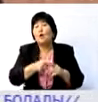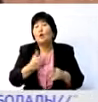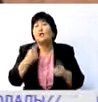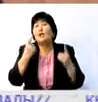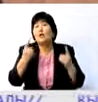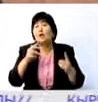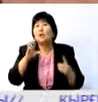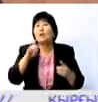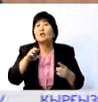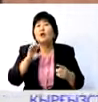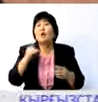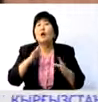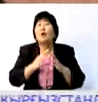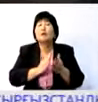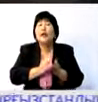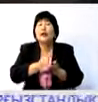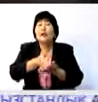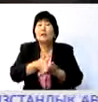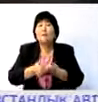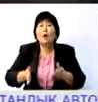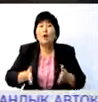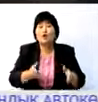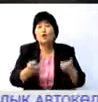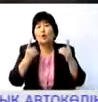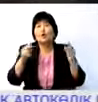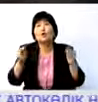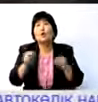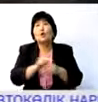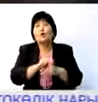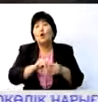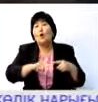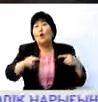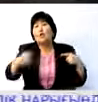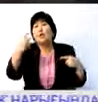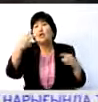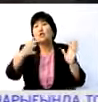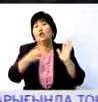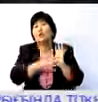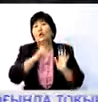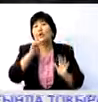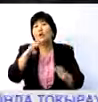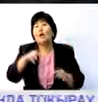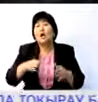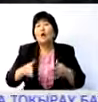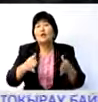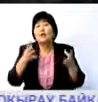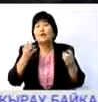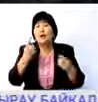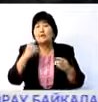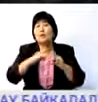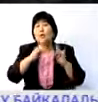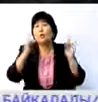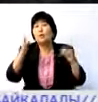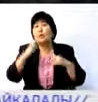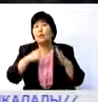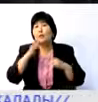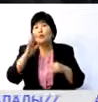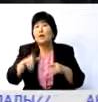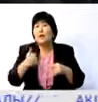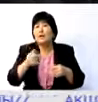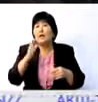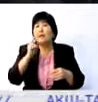ірісі Ботабай елді мекені кіреберісіндегі жолды күрделі жөндеу. Ұзындығы 29 шақырым. Жобаның тағы бірі көпір құрылысы болса,